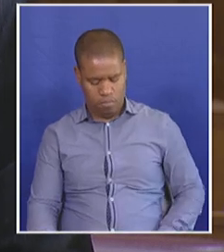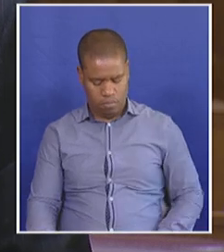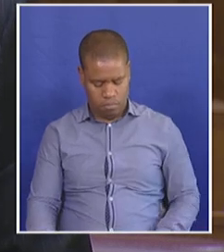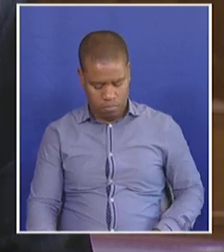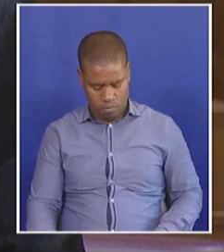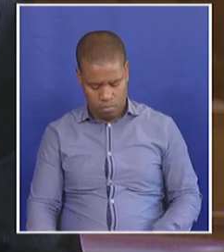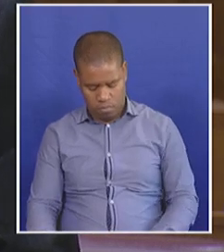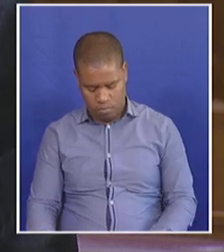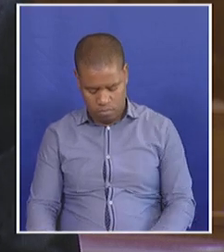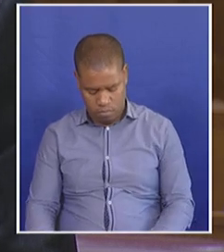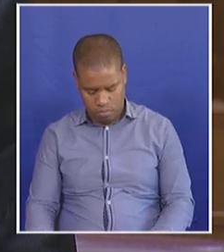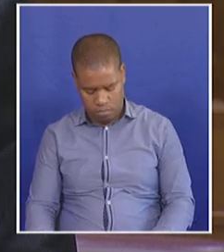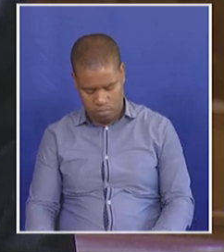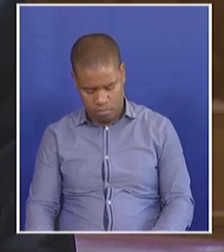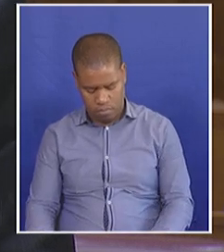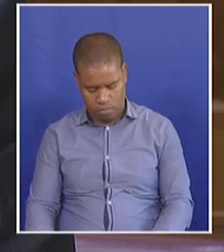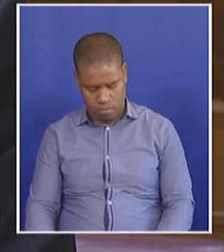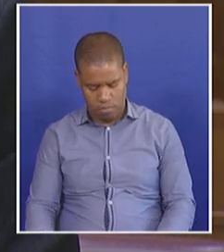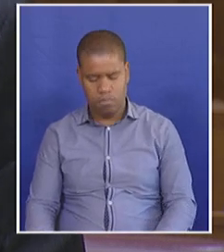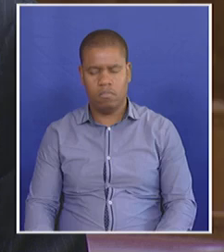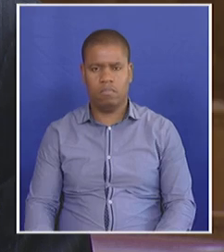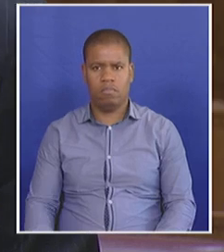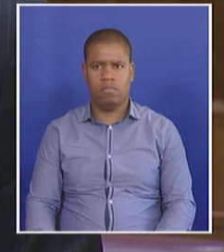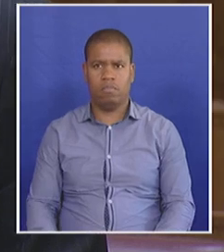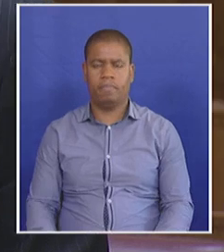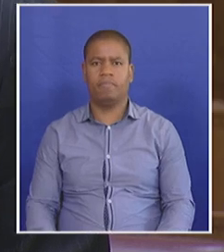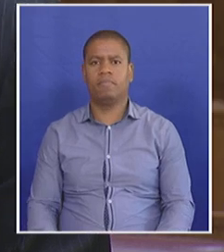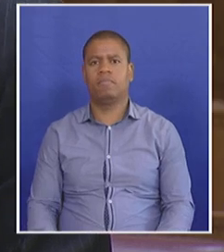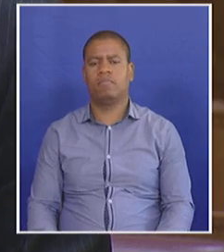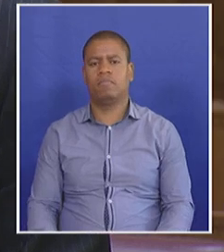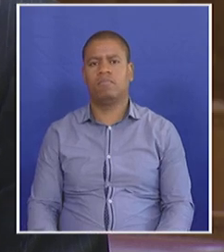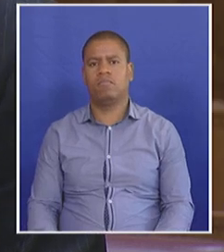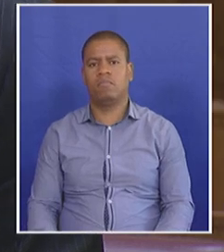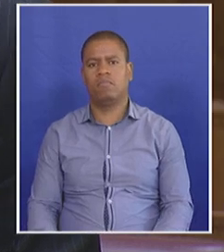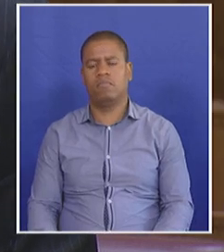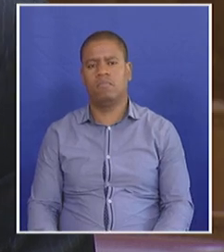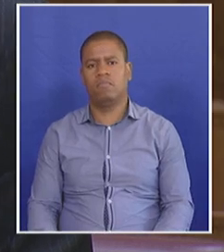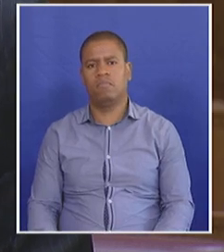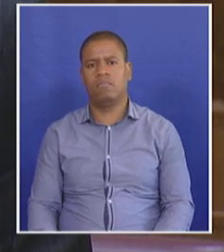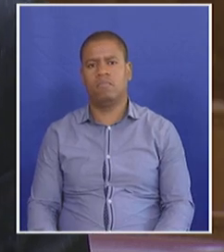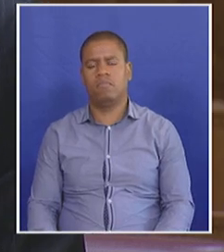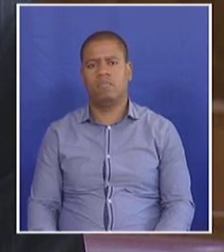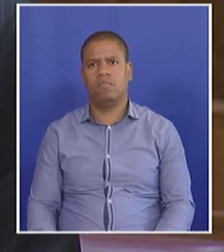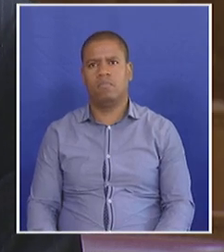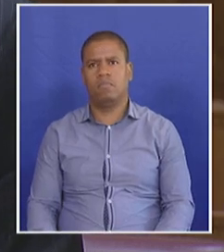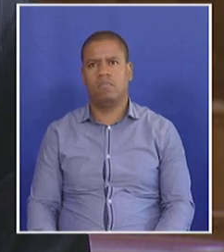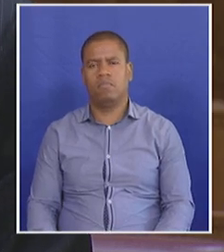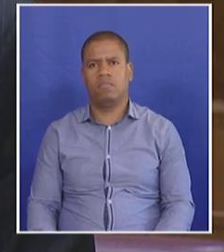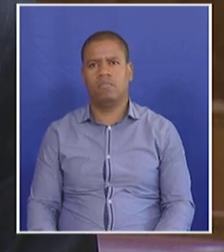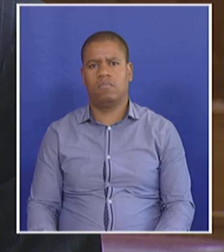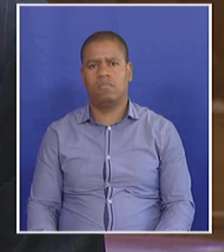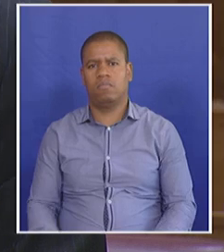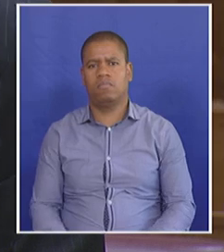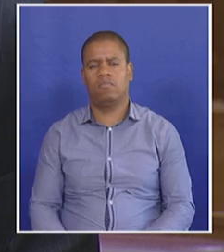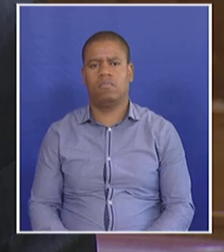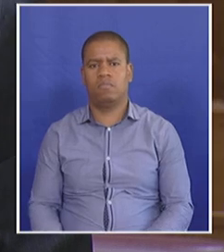hierdie ondersoek gaan kyk na Nkandla, u het gesê daar moet verdere sekuriteitsmaatreëls ingestel word, wat heel wat meer gaan kos.